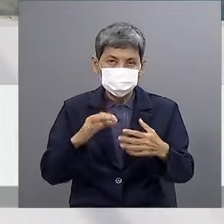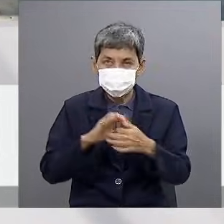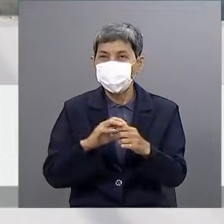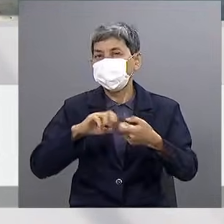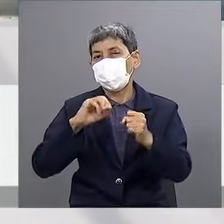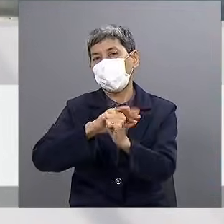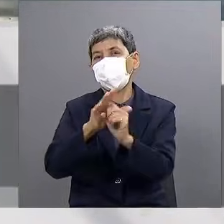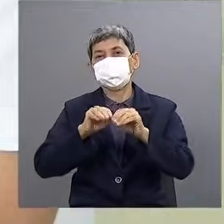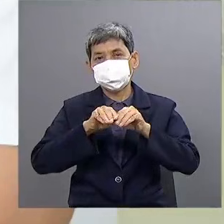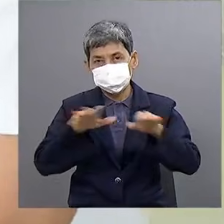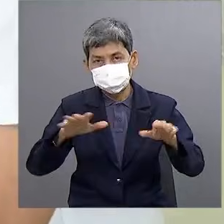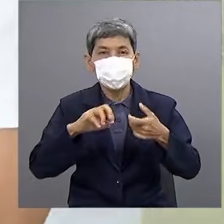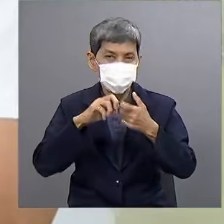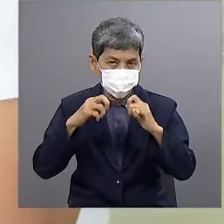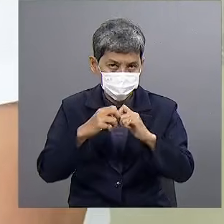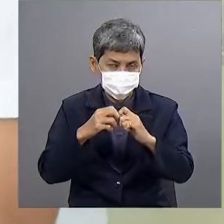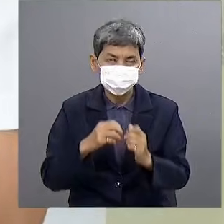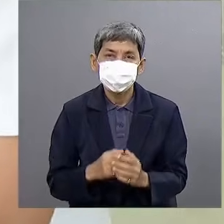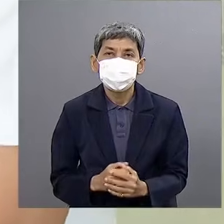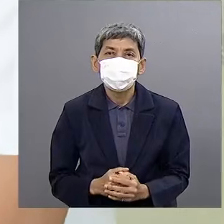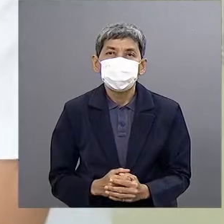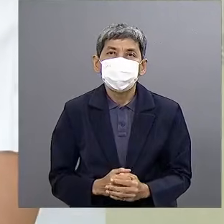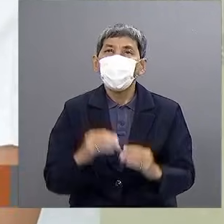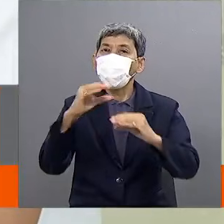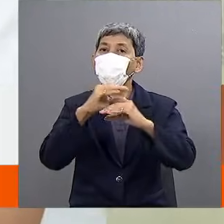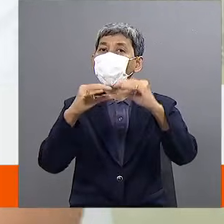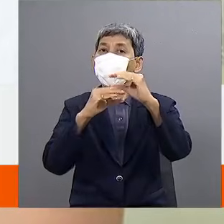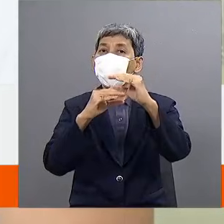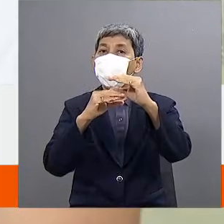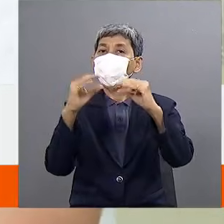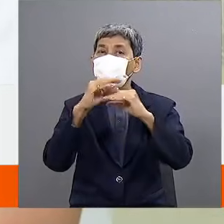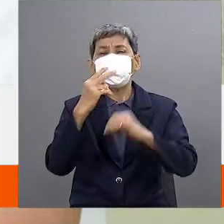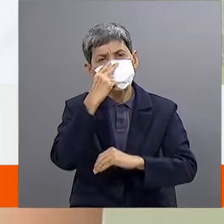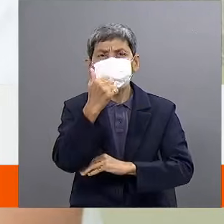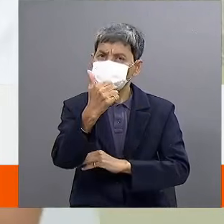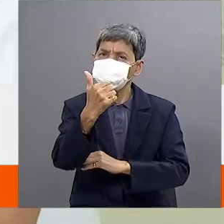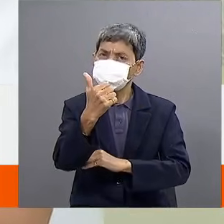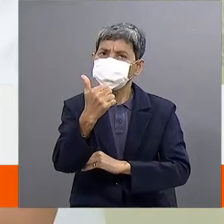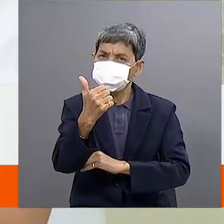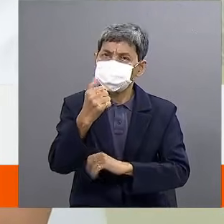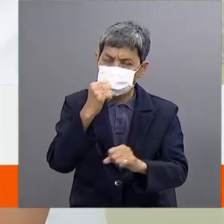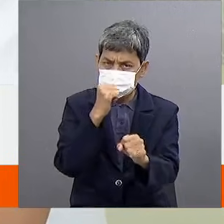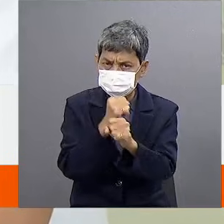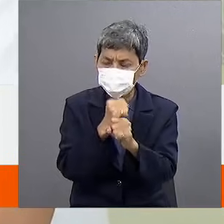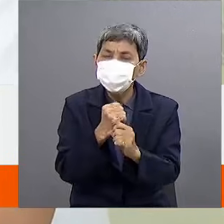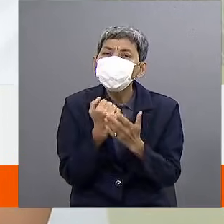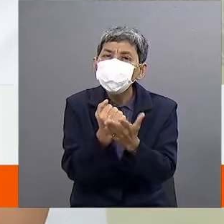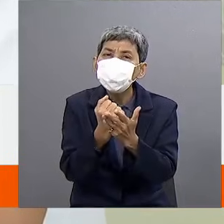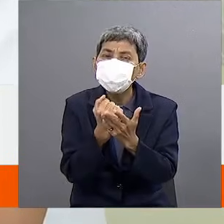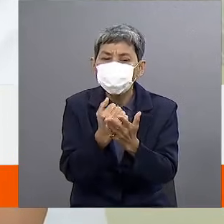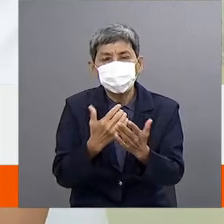ค่ะ ตัวโครงการอันนี้ครับมันก็ดีที่ภาครัฐเขาทำกระตุ้นการจับจ่ายนะครับแล้ว